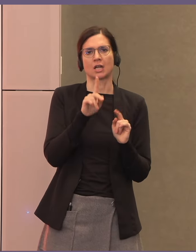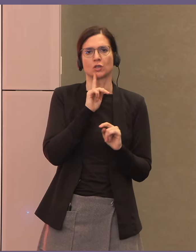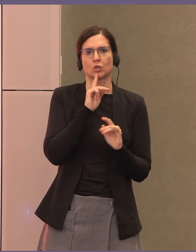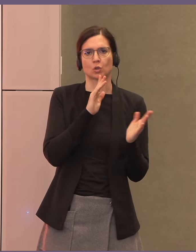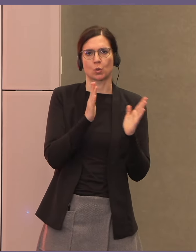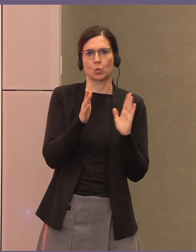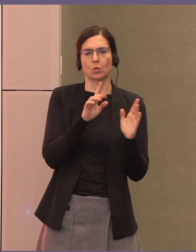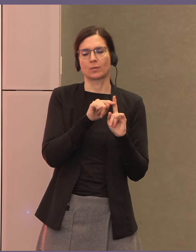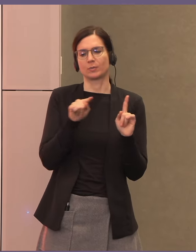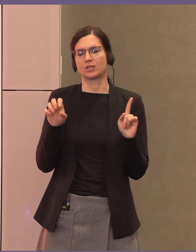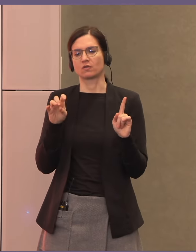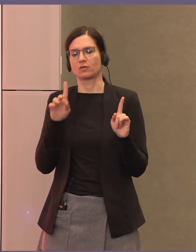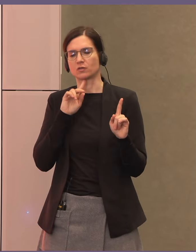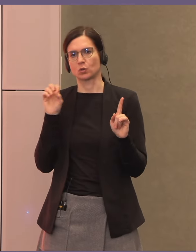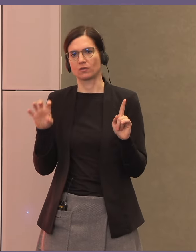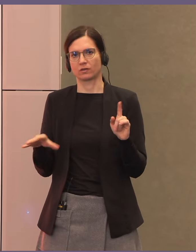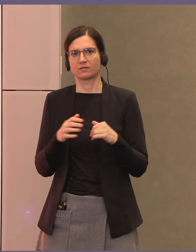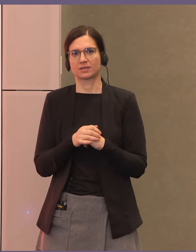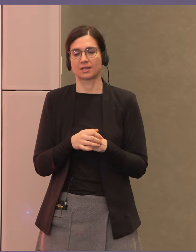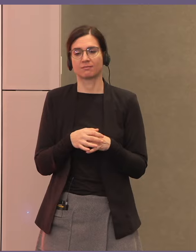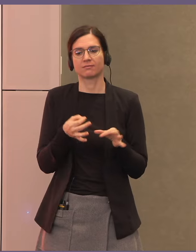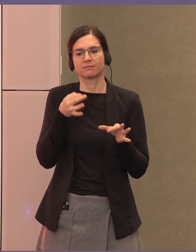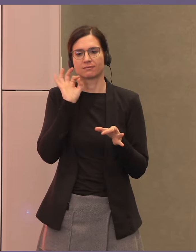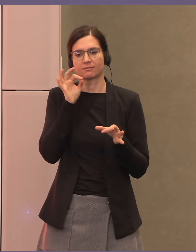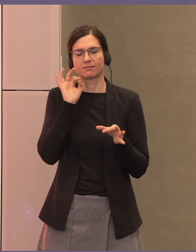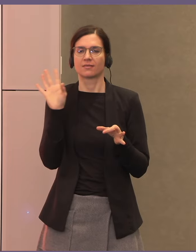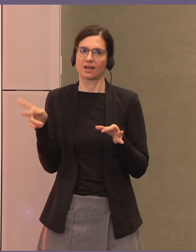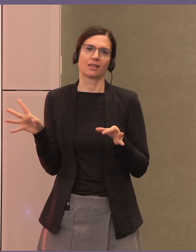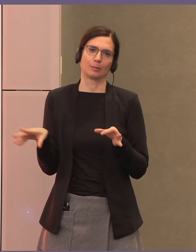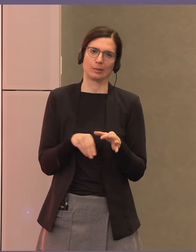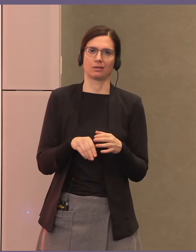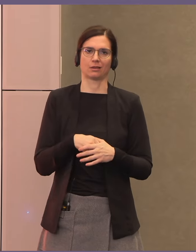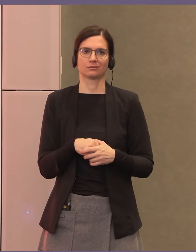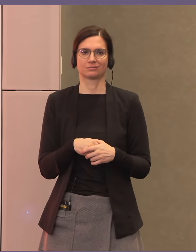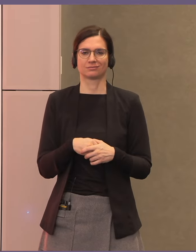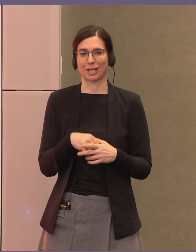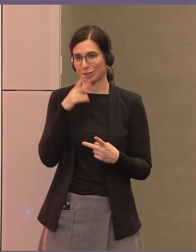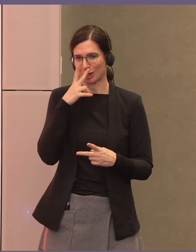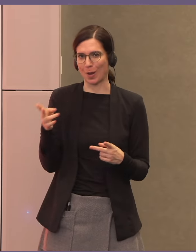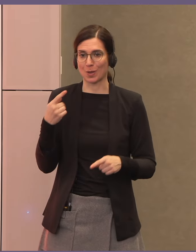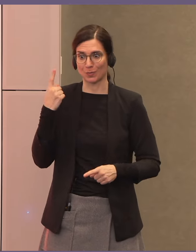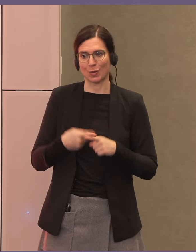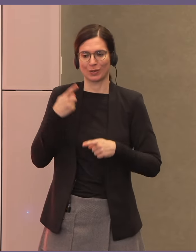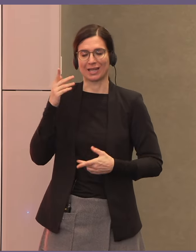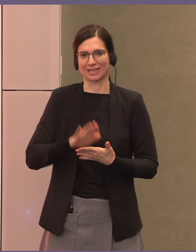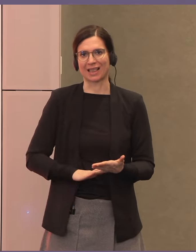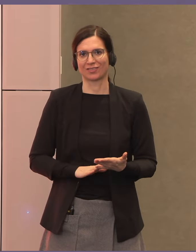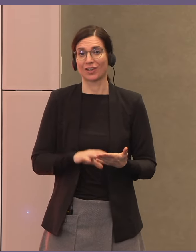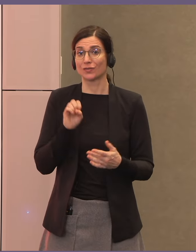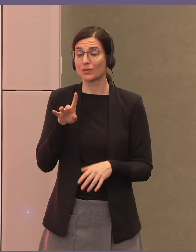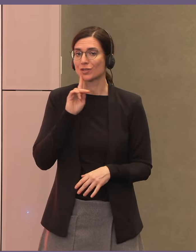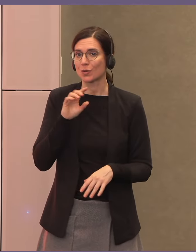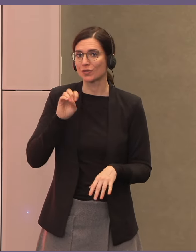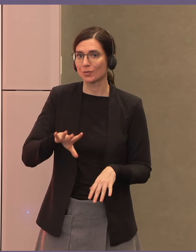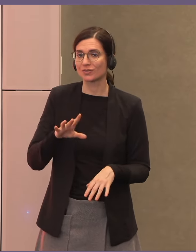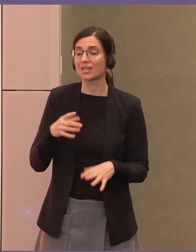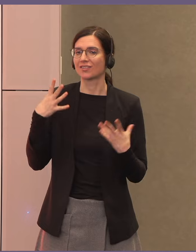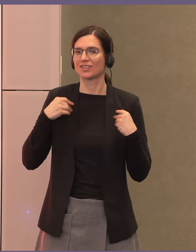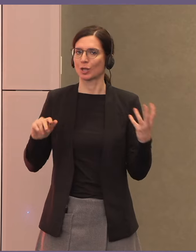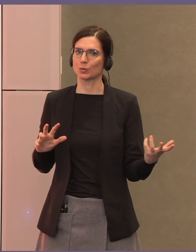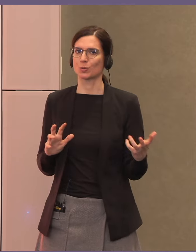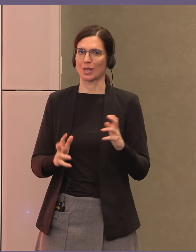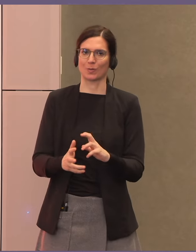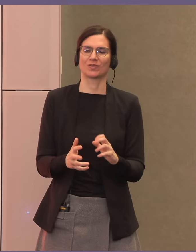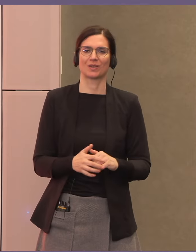Sie können mitunter einen Imbiss oder auch die Tasse Kaffee in den Workshop mitnehmen schauen wir dass wir dort pünktlich beginnen 15.15 eine kurze